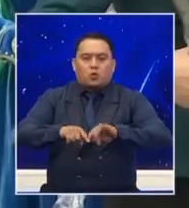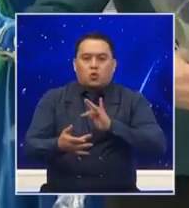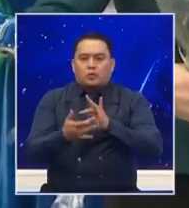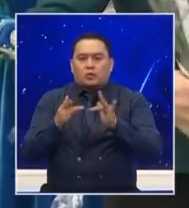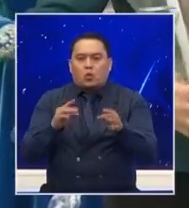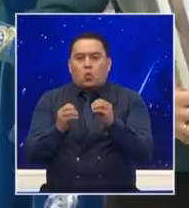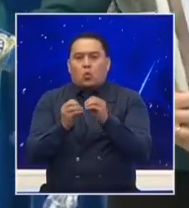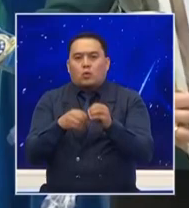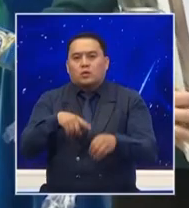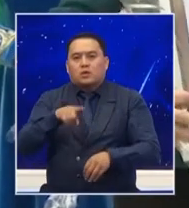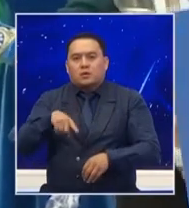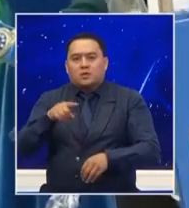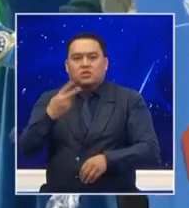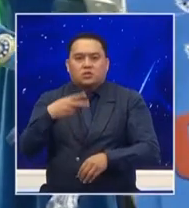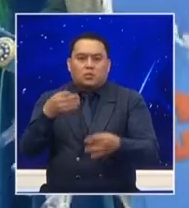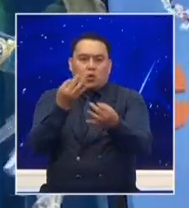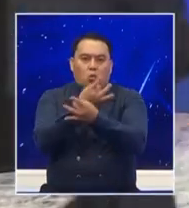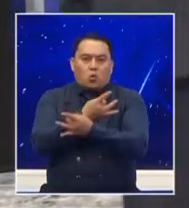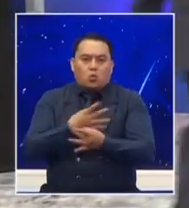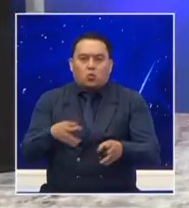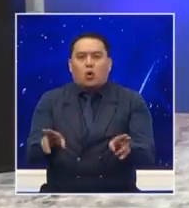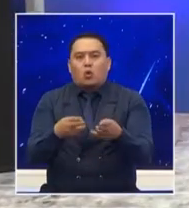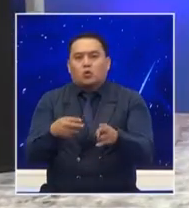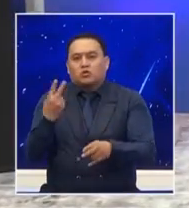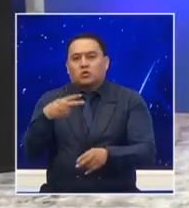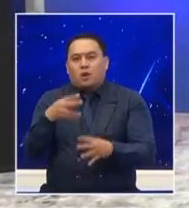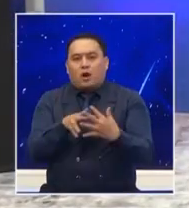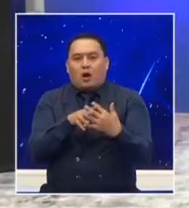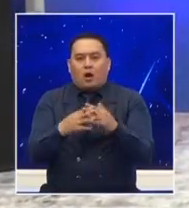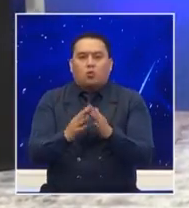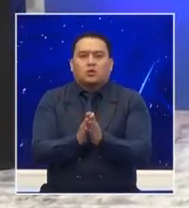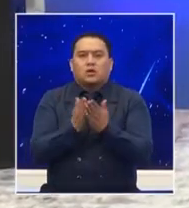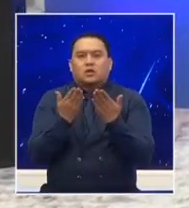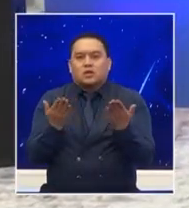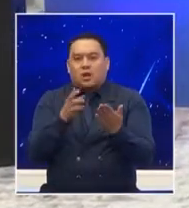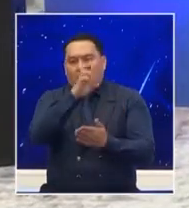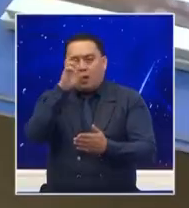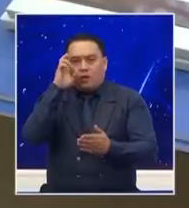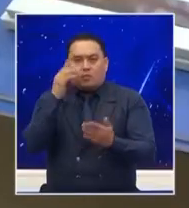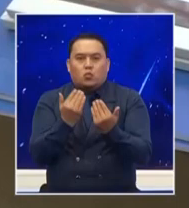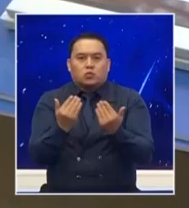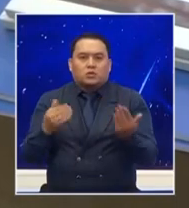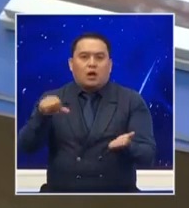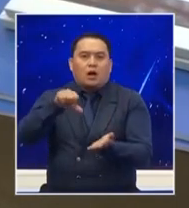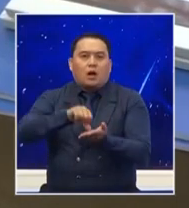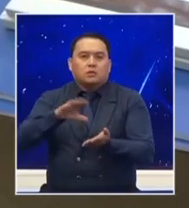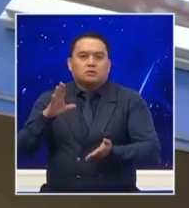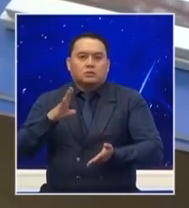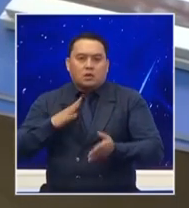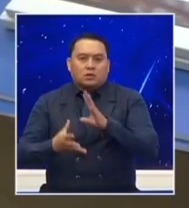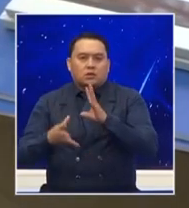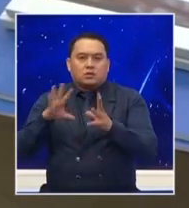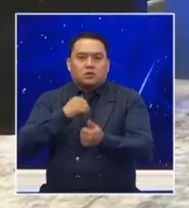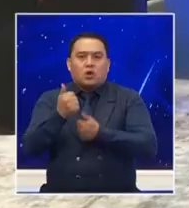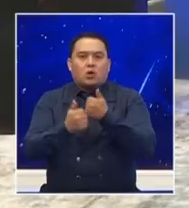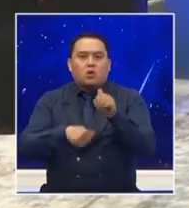10 номинация бойынша 20 мәдениет үй мен клуб, 20 ауылдық кітапхана, 10 ауылдық музей қатысқан. Байқау нәтижесі